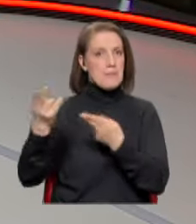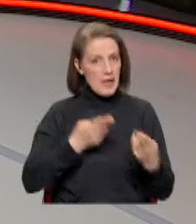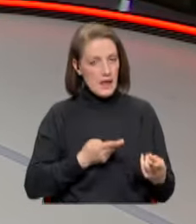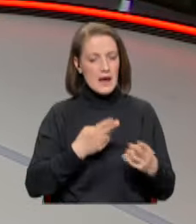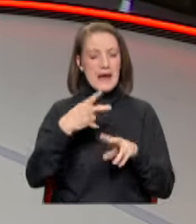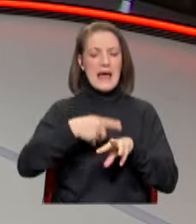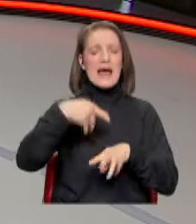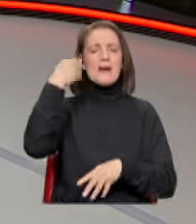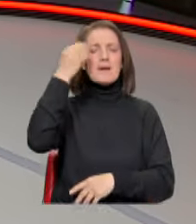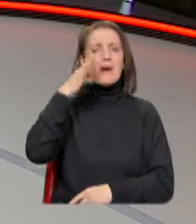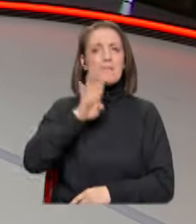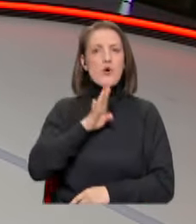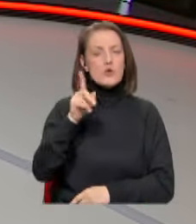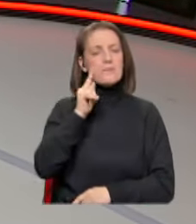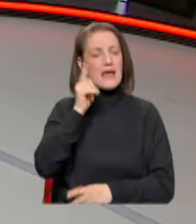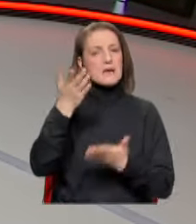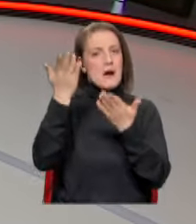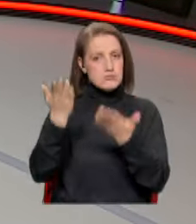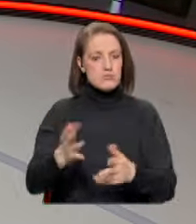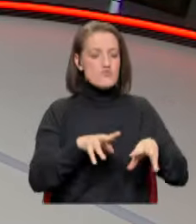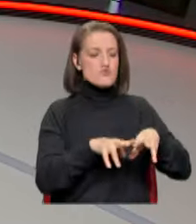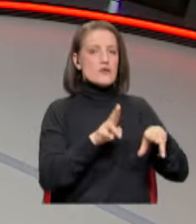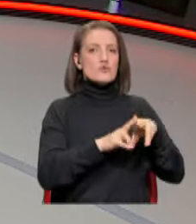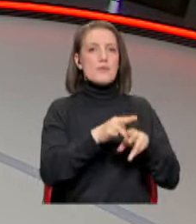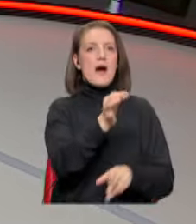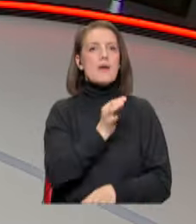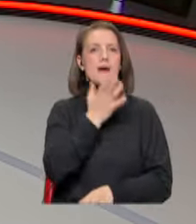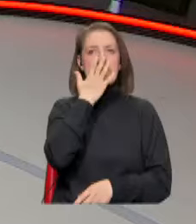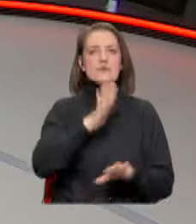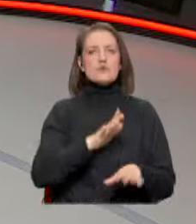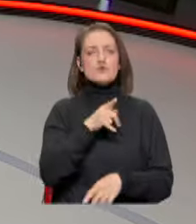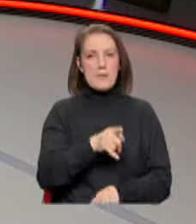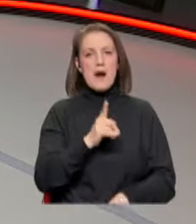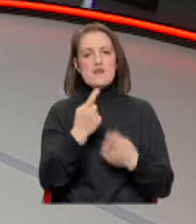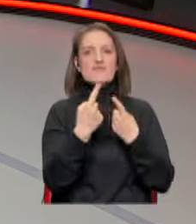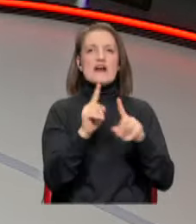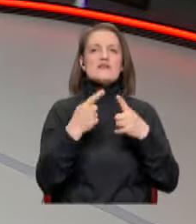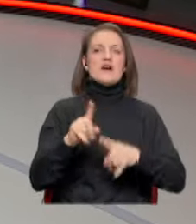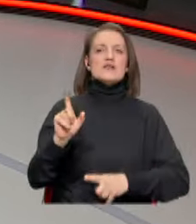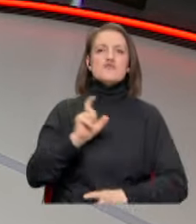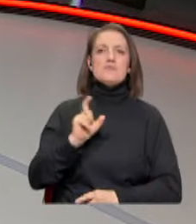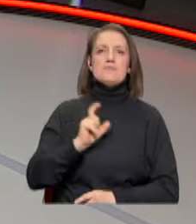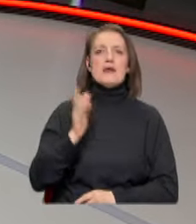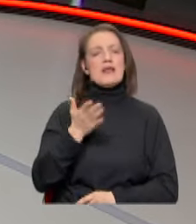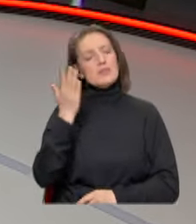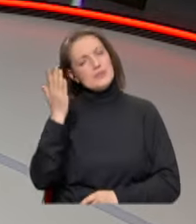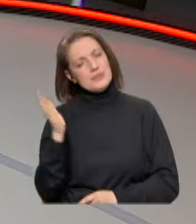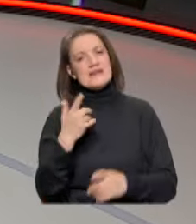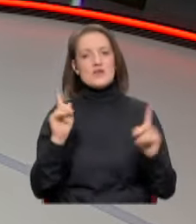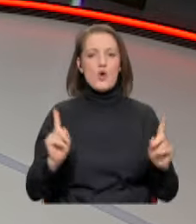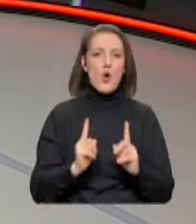ekram Bey dediğim gibi kabul etti Murat kurumdan da haber bekliyoruz ama ondan farklı farklı yanıtlar geliyor şimdi Neyse